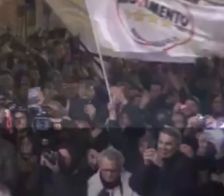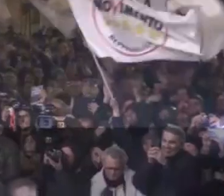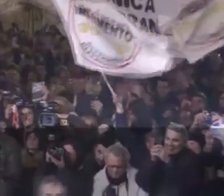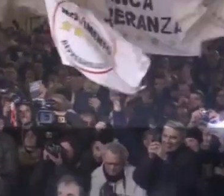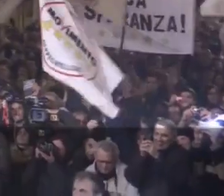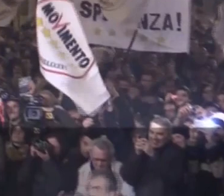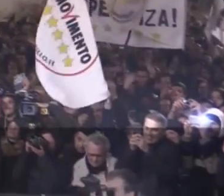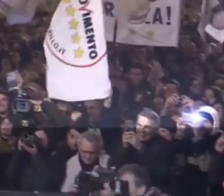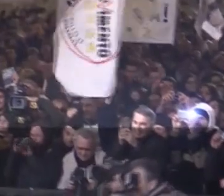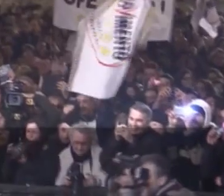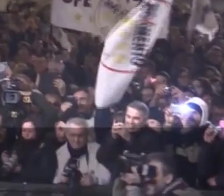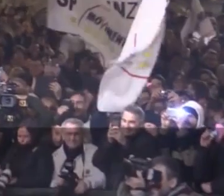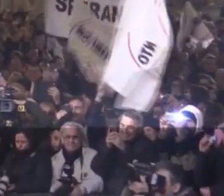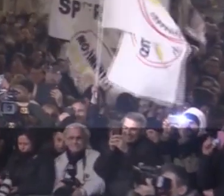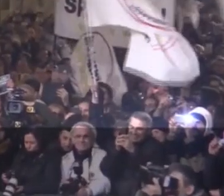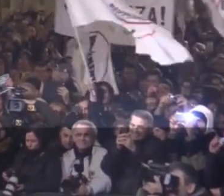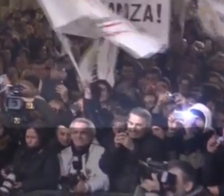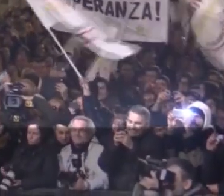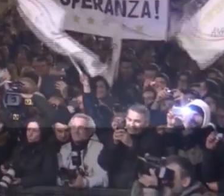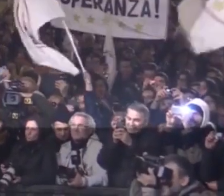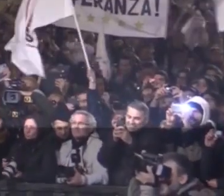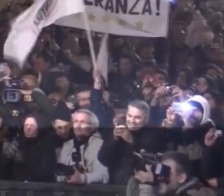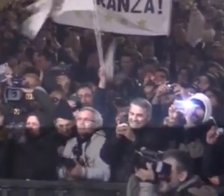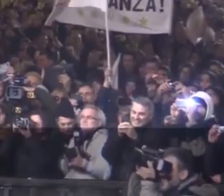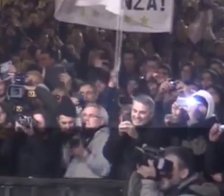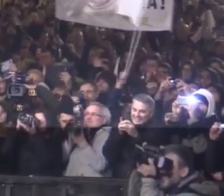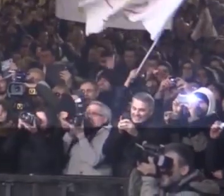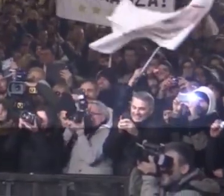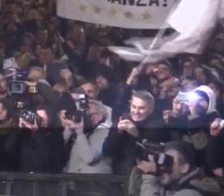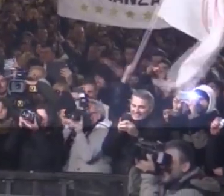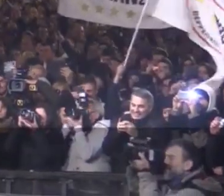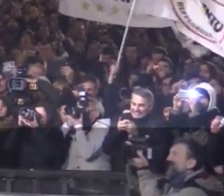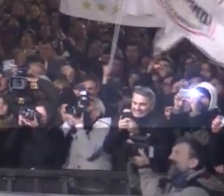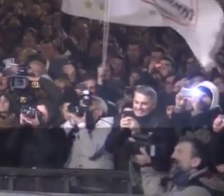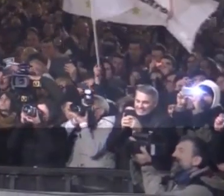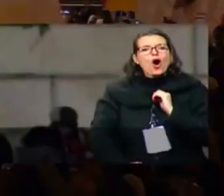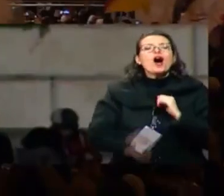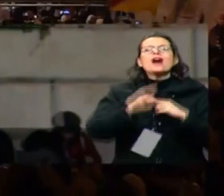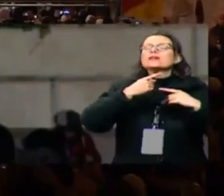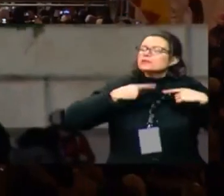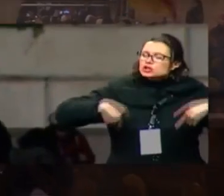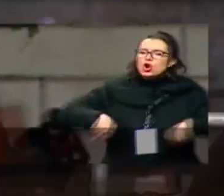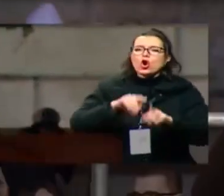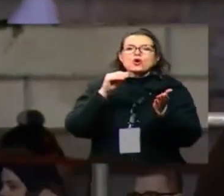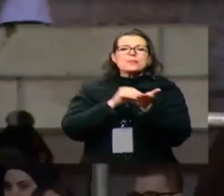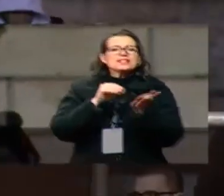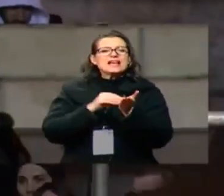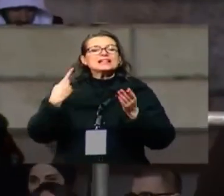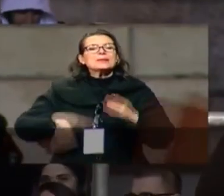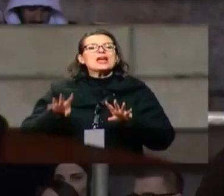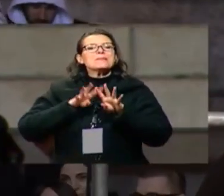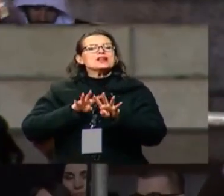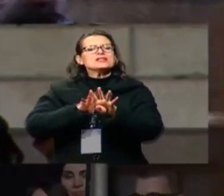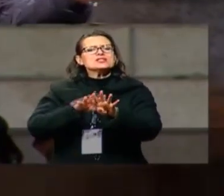cosa siamo Onesti buoni infreddoliti siamo qua a fare una manifestazione così per